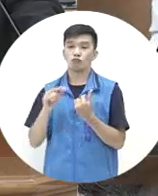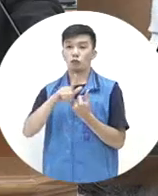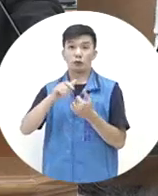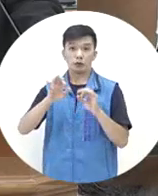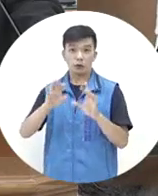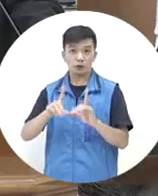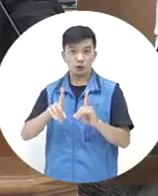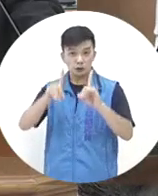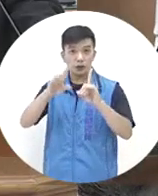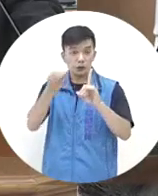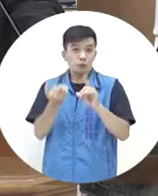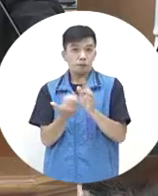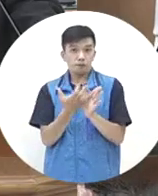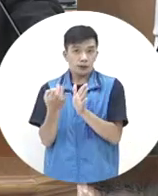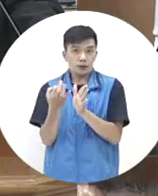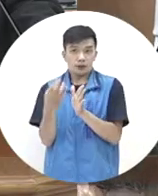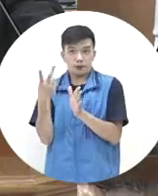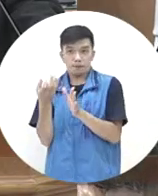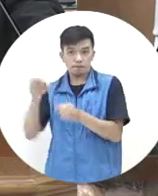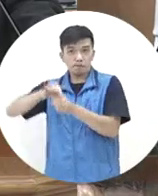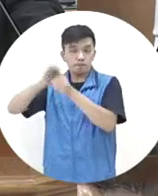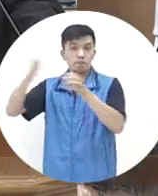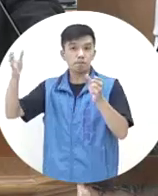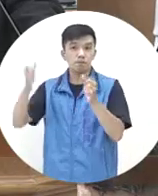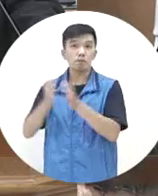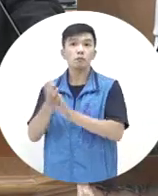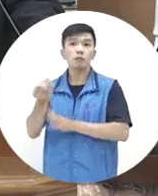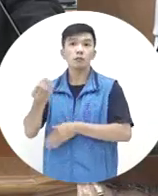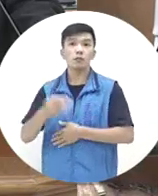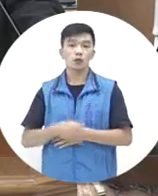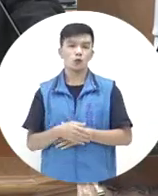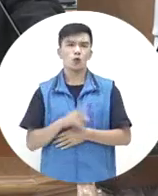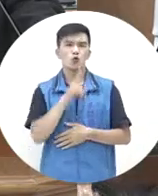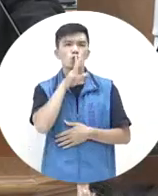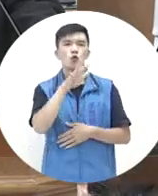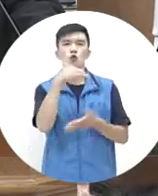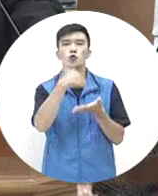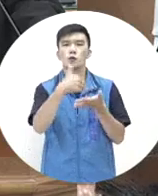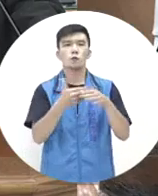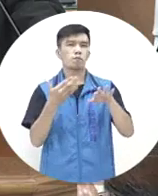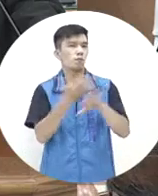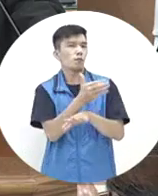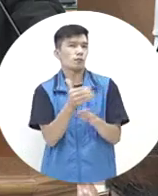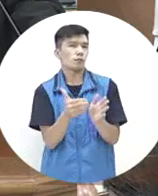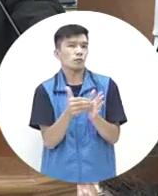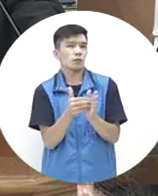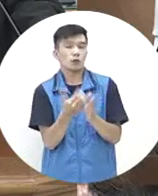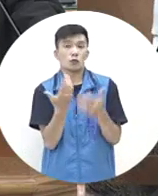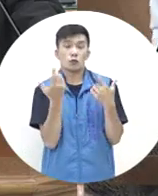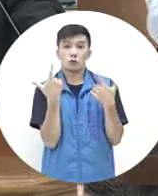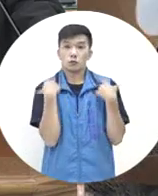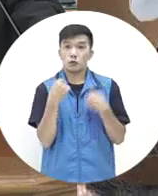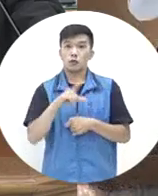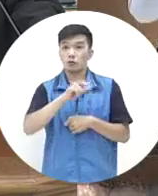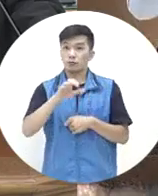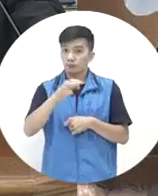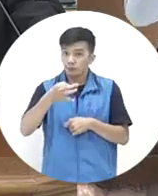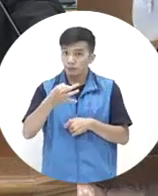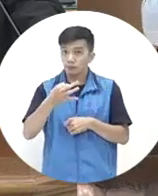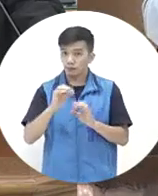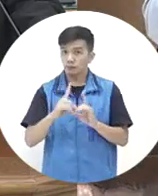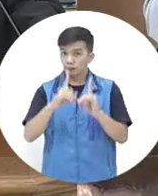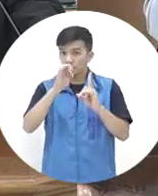有多少亿可以用？ 这个已经超过那个波动的部分，把我们的物条款跟预备费都投入了。 你所以